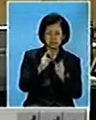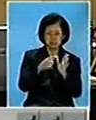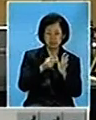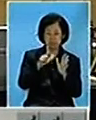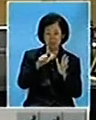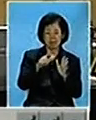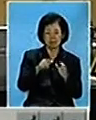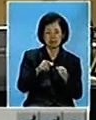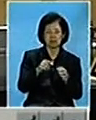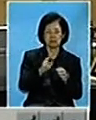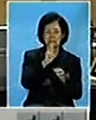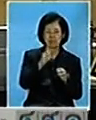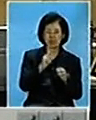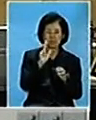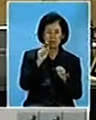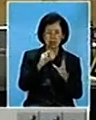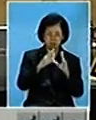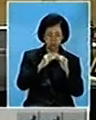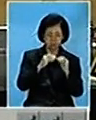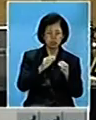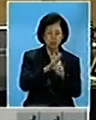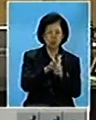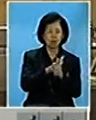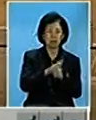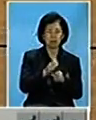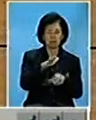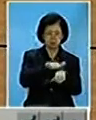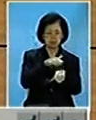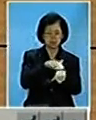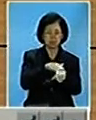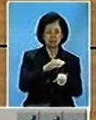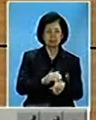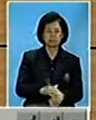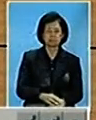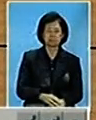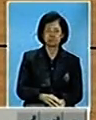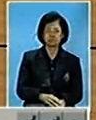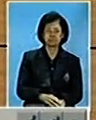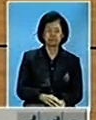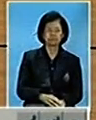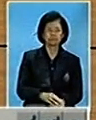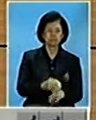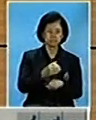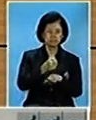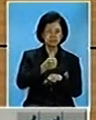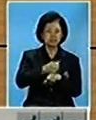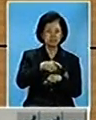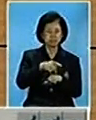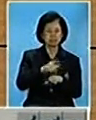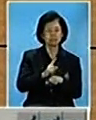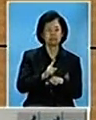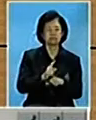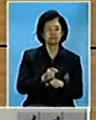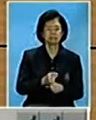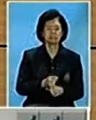มปรึกษาหารือได้ไหมครับผมขอเตือนนะครับเชิญนะ ท่านประธานที่เคารพกระผมวัชระไปต